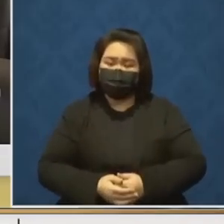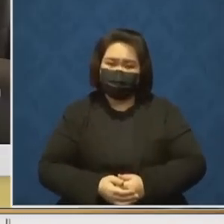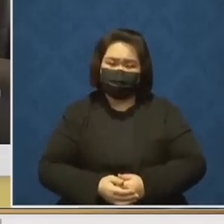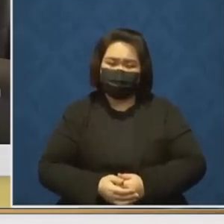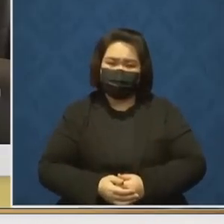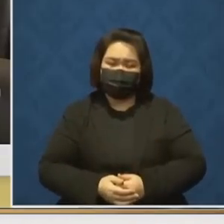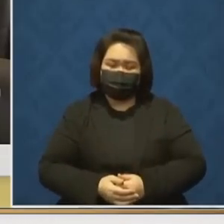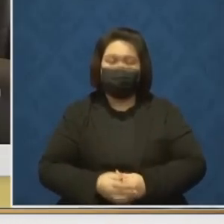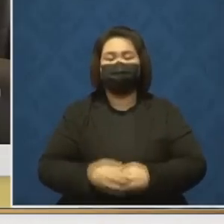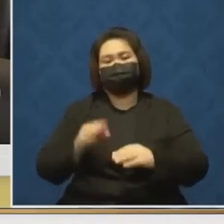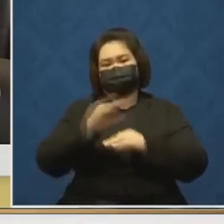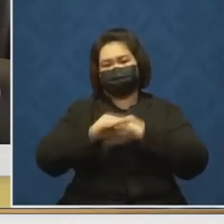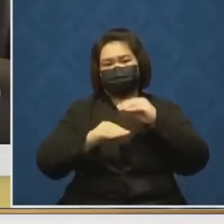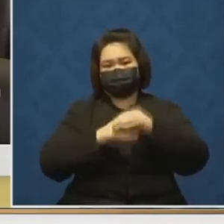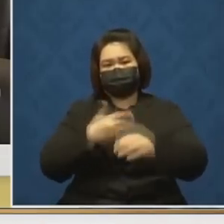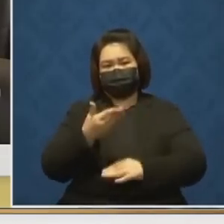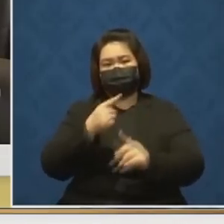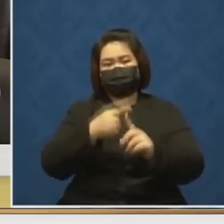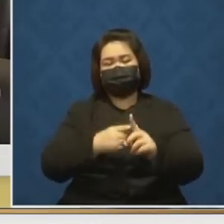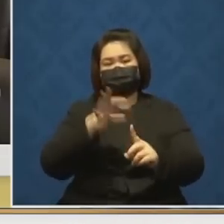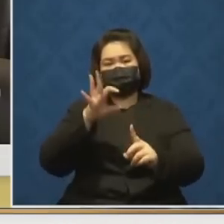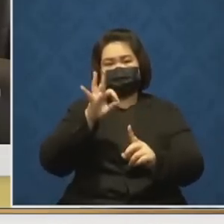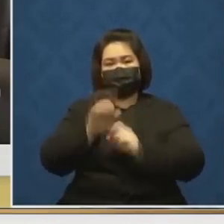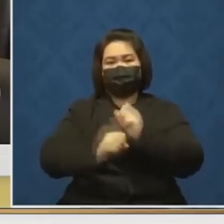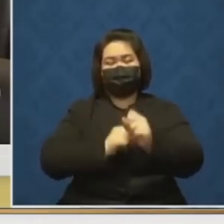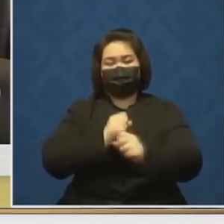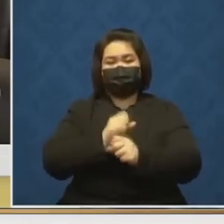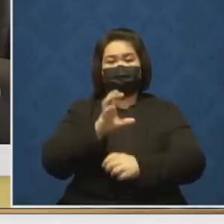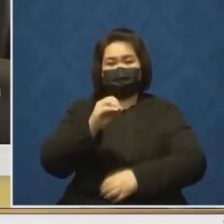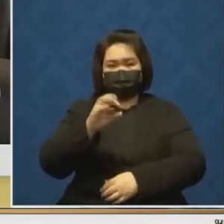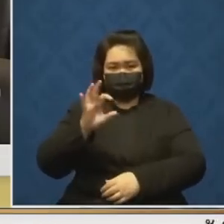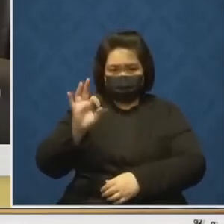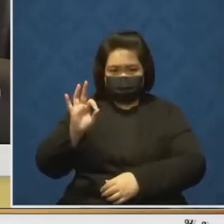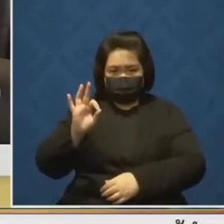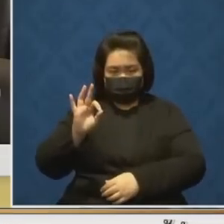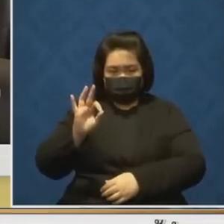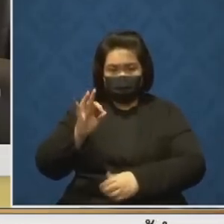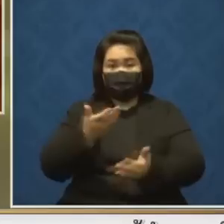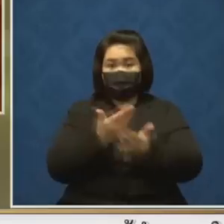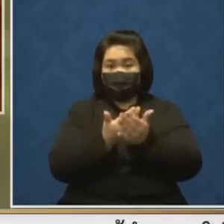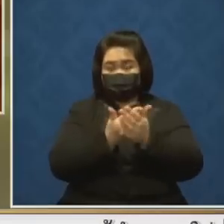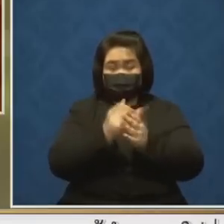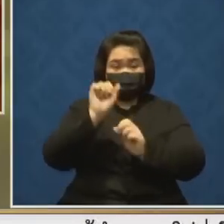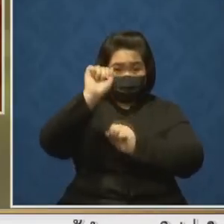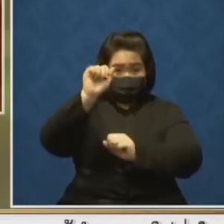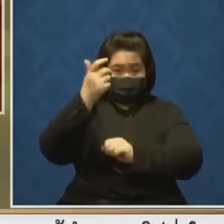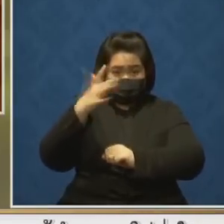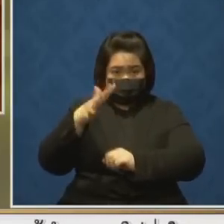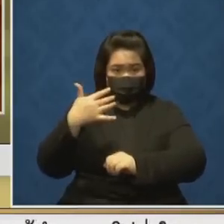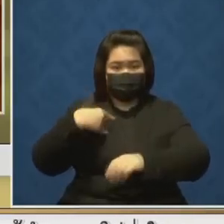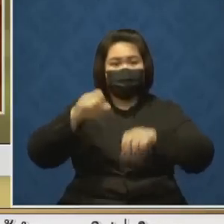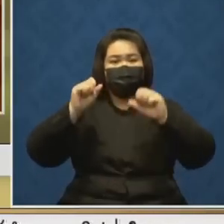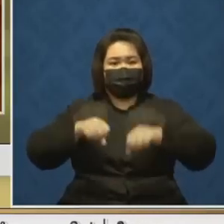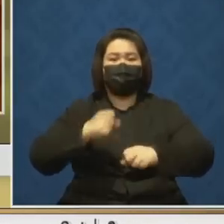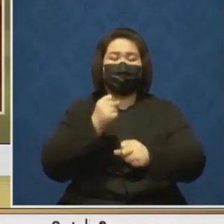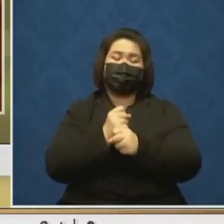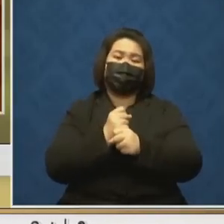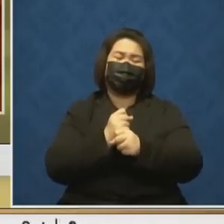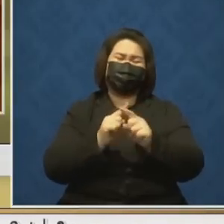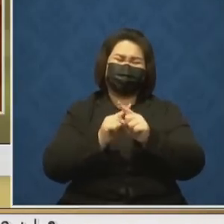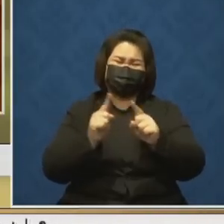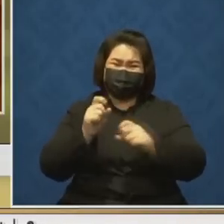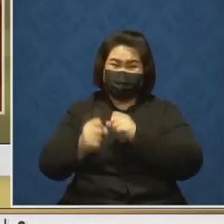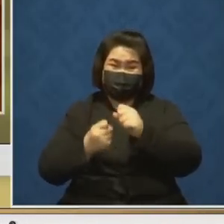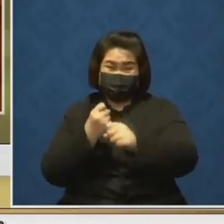ตามมาดูโครงการนี้ต่อค่ะในเดือนกญญา 59 มีการประกาศราคากลางและอนุมัตการก่อสรางโงการนี้แต่ 1 ปีถัด